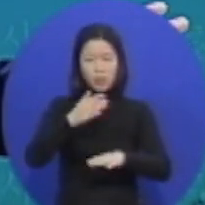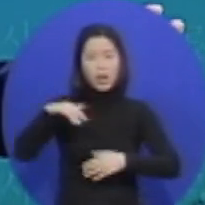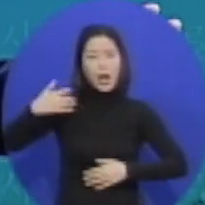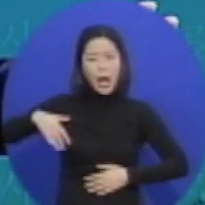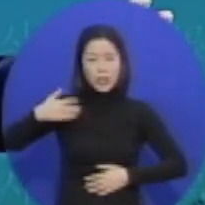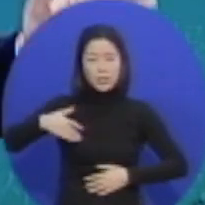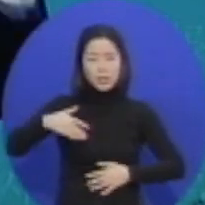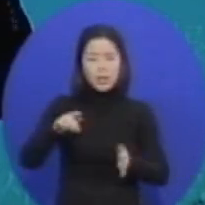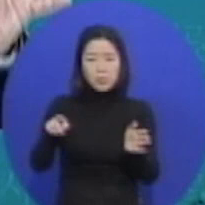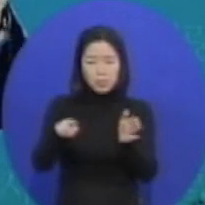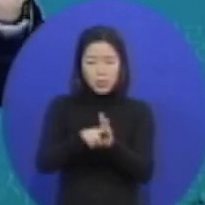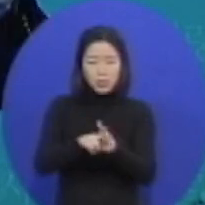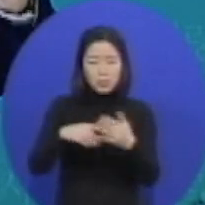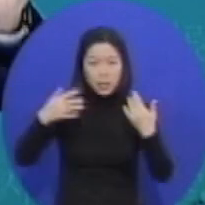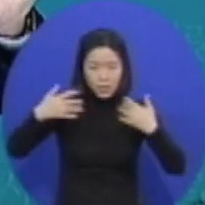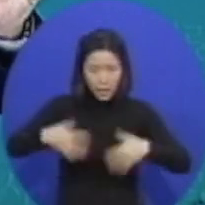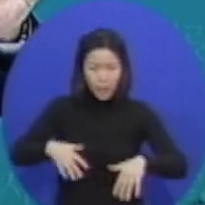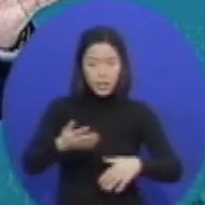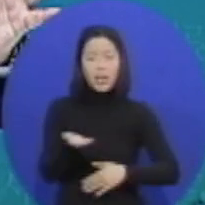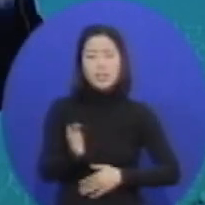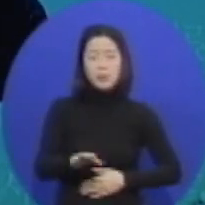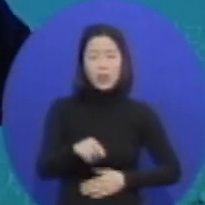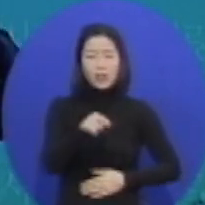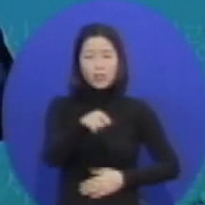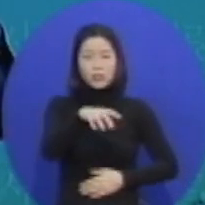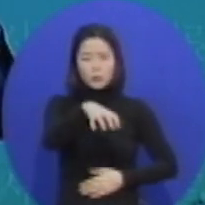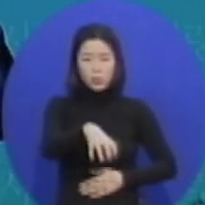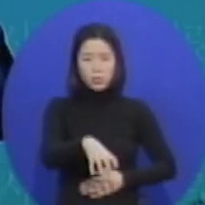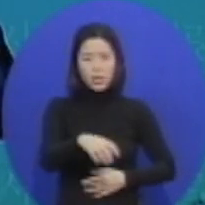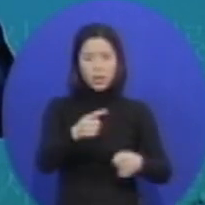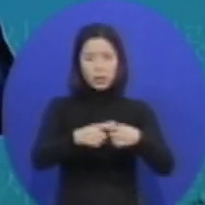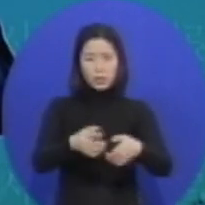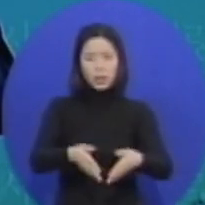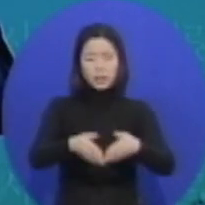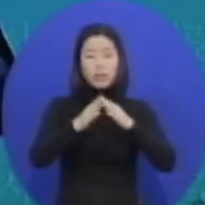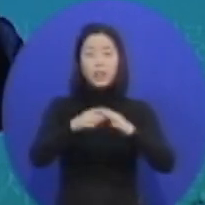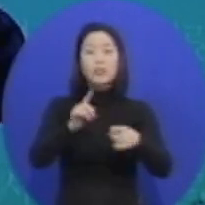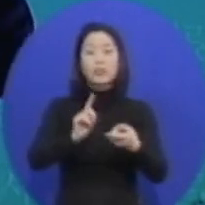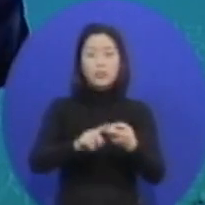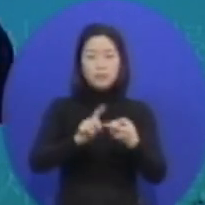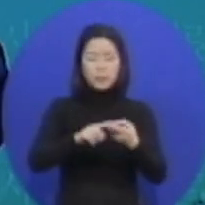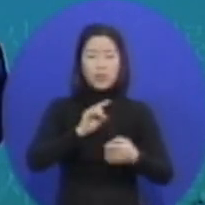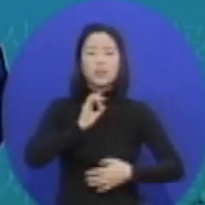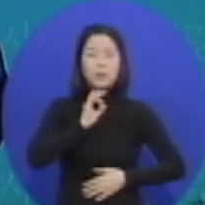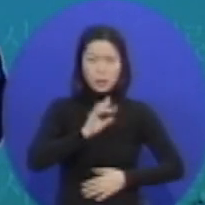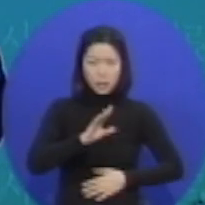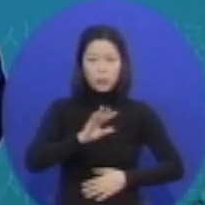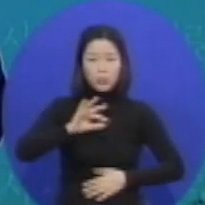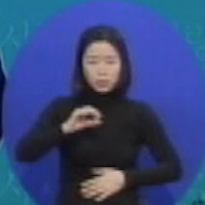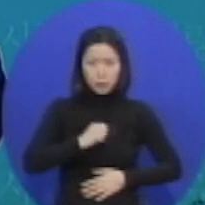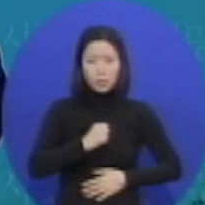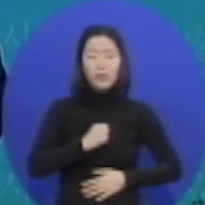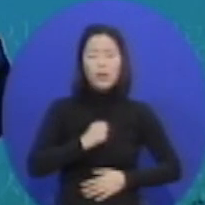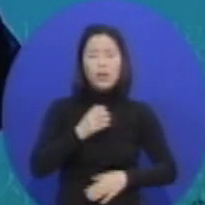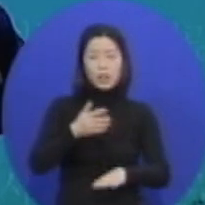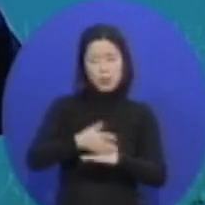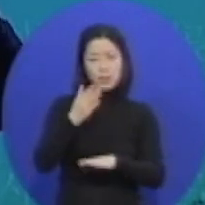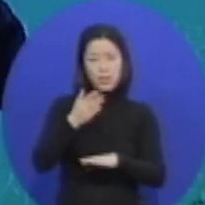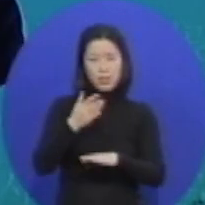많아도 그곳에 교회가 섰다는 것 만도 너무 감사해요 하나님의 진짜 믿으니까